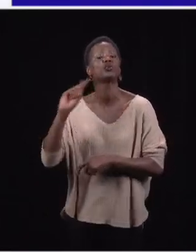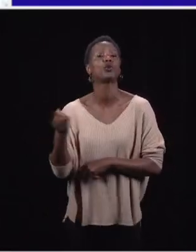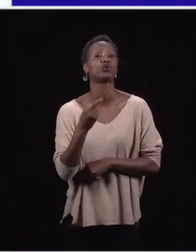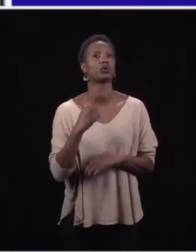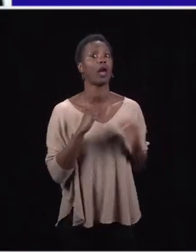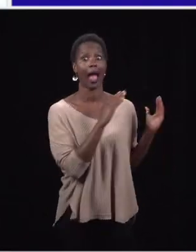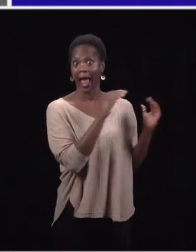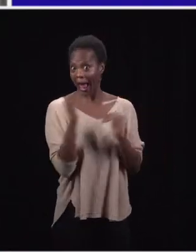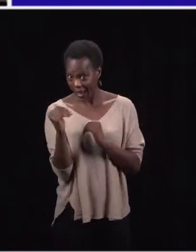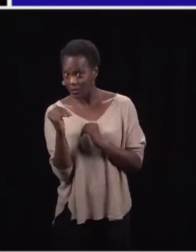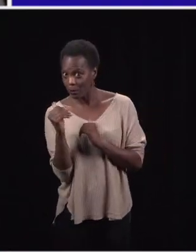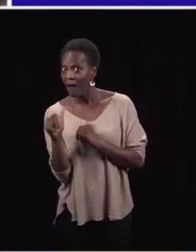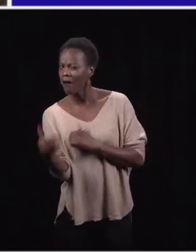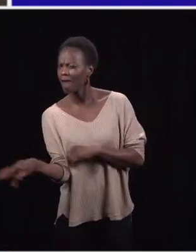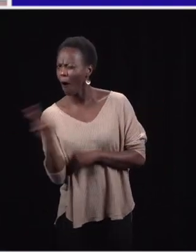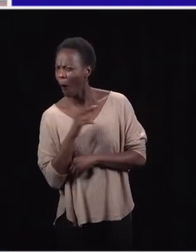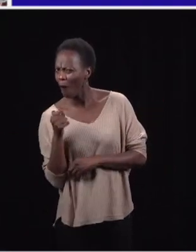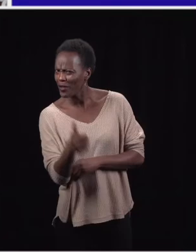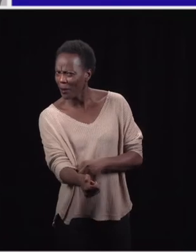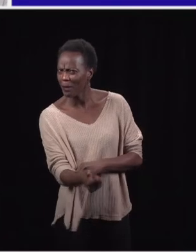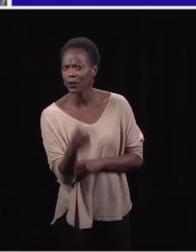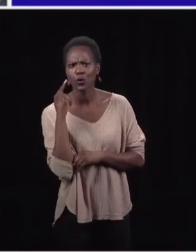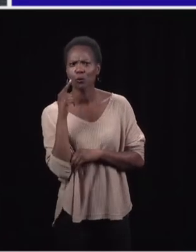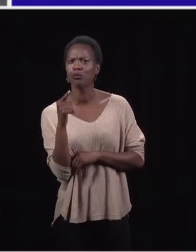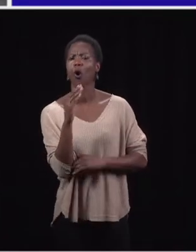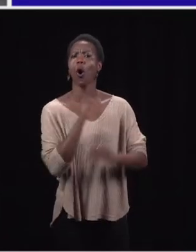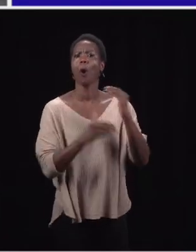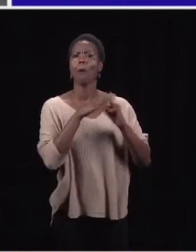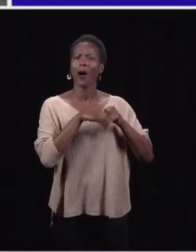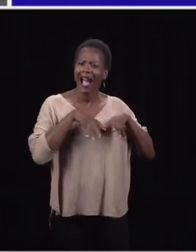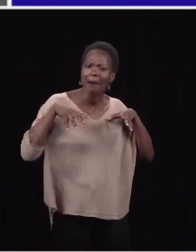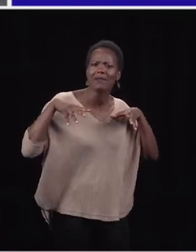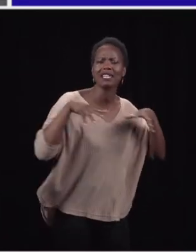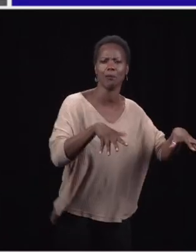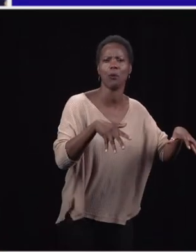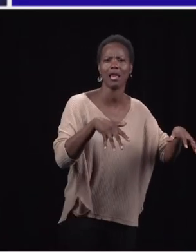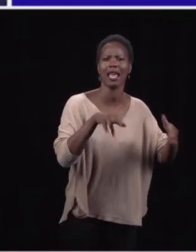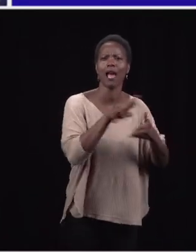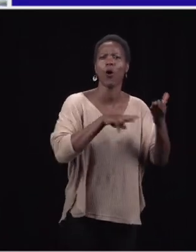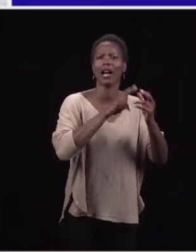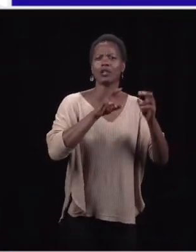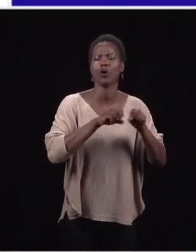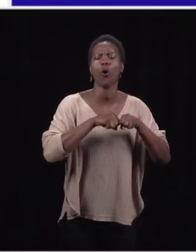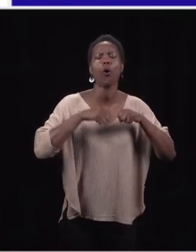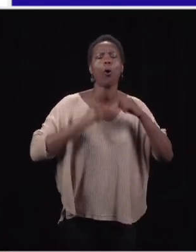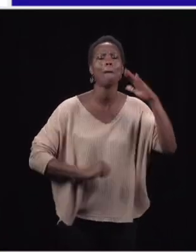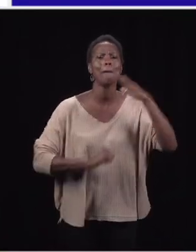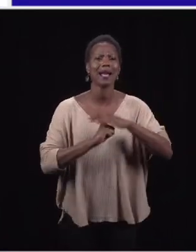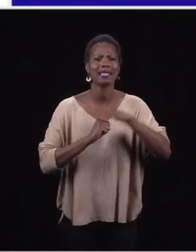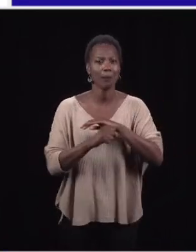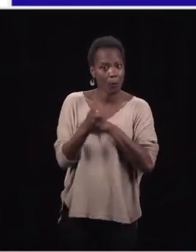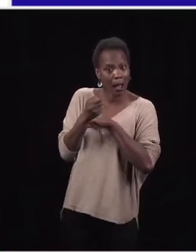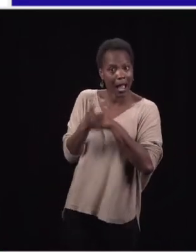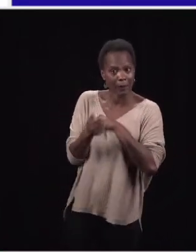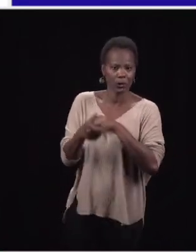qu'on aura l'occasion de revenir très bientôt et de déployer le programme dans un maximum de régions à très vite